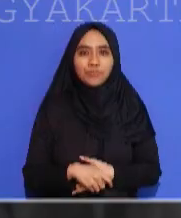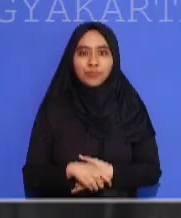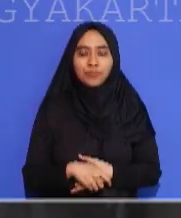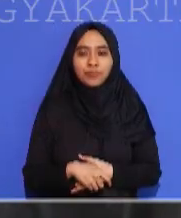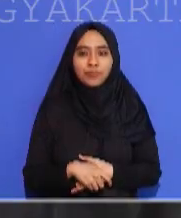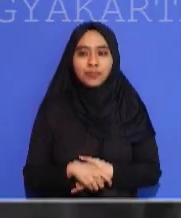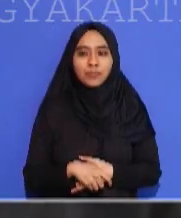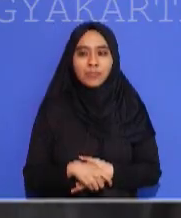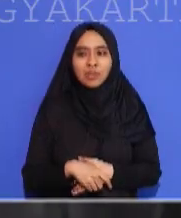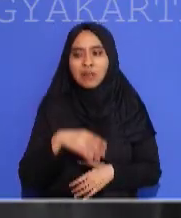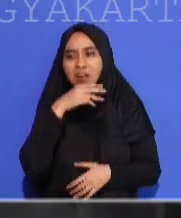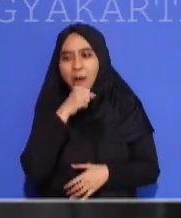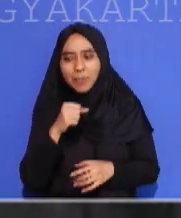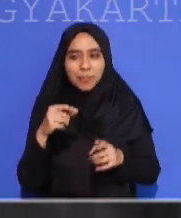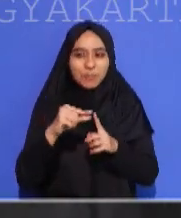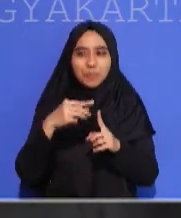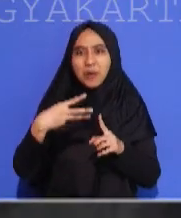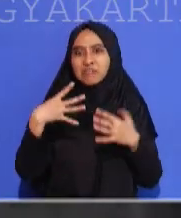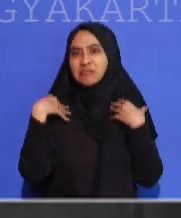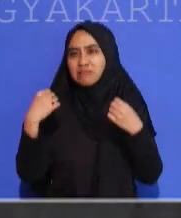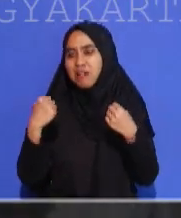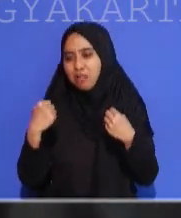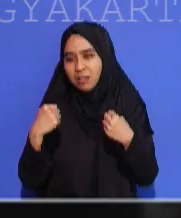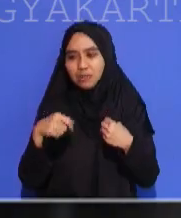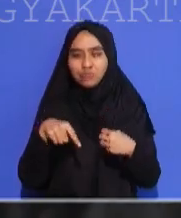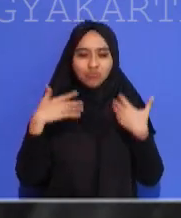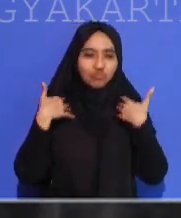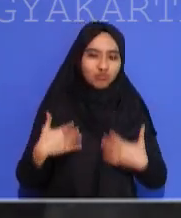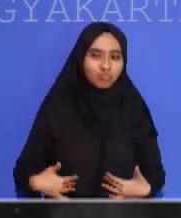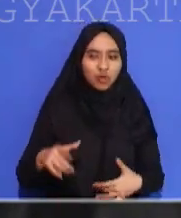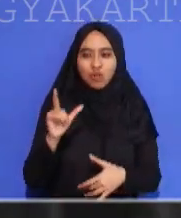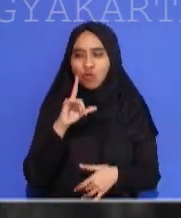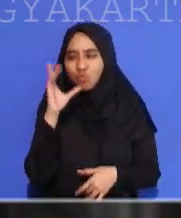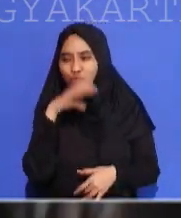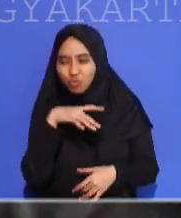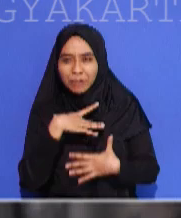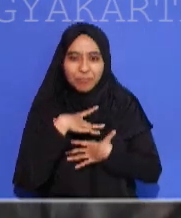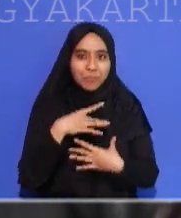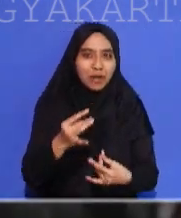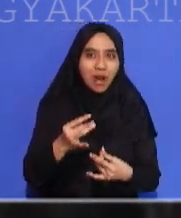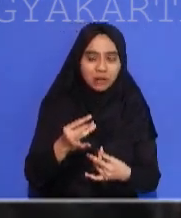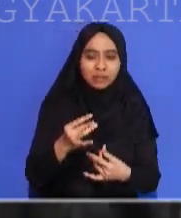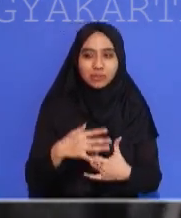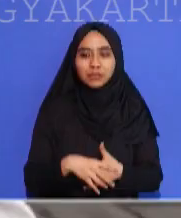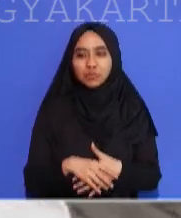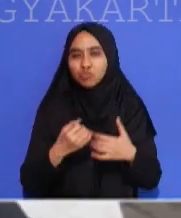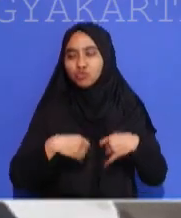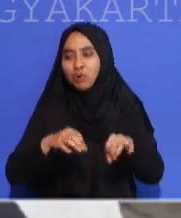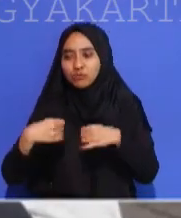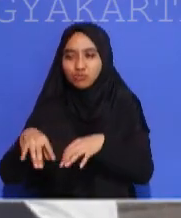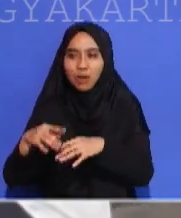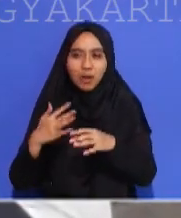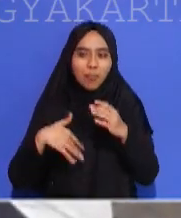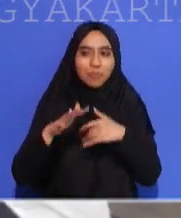Kambing PE Kaligesing yang sehat terawat dan berpenampilan unik dan menarik akan memiliki nilai jual yang jauh lebih